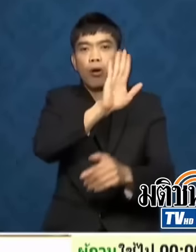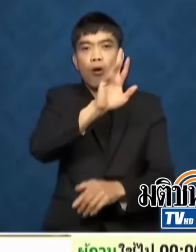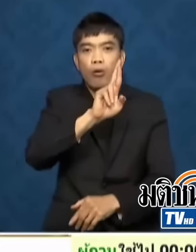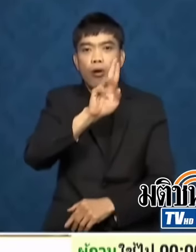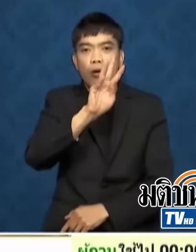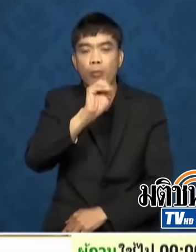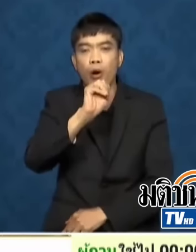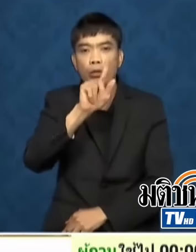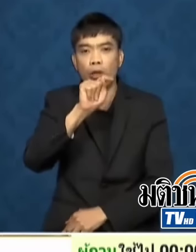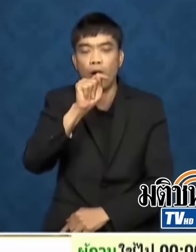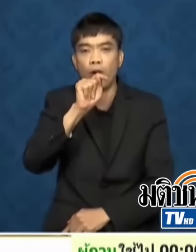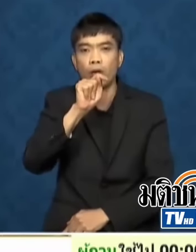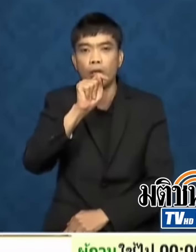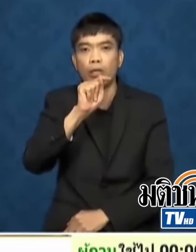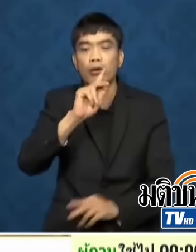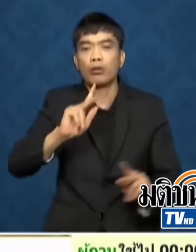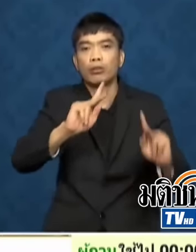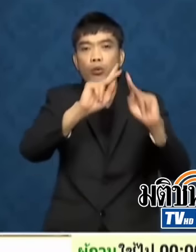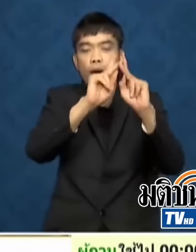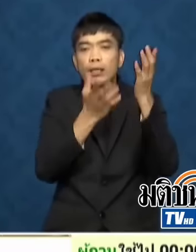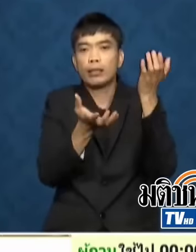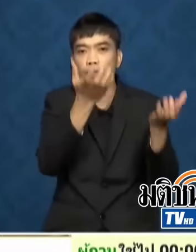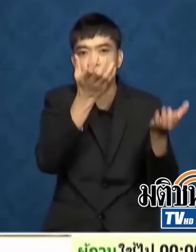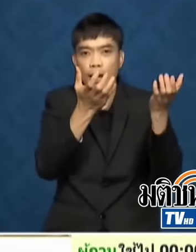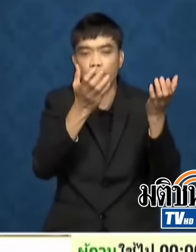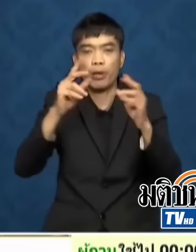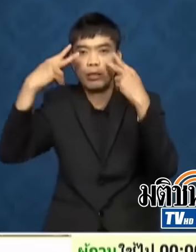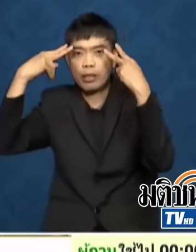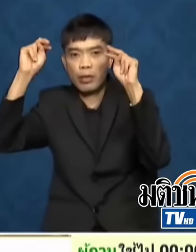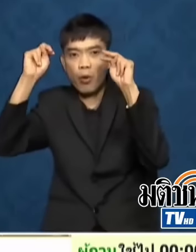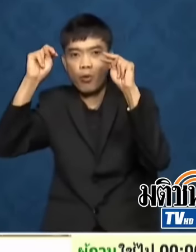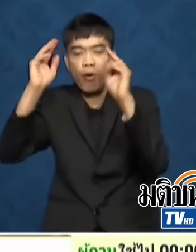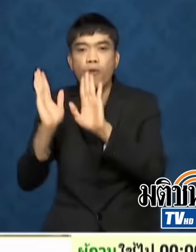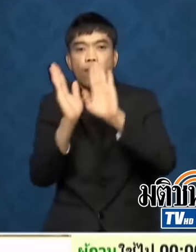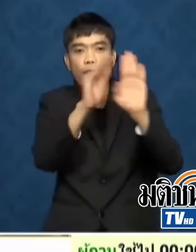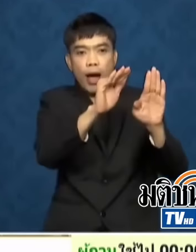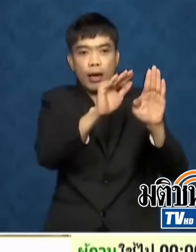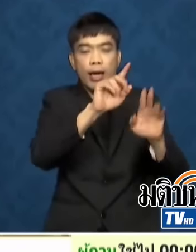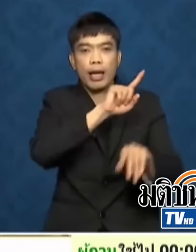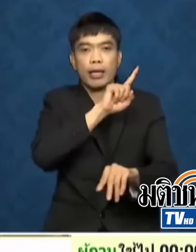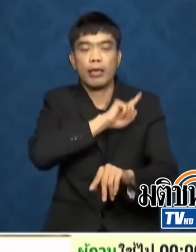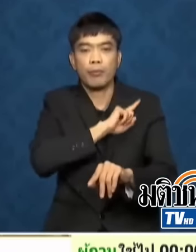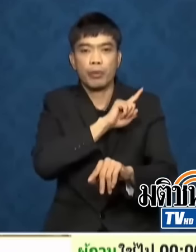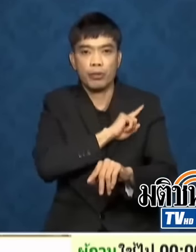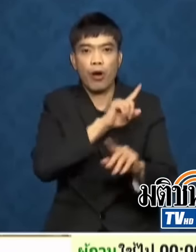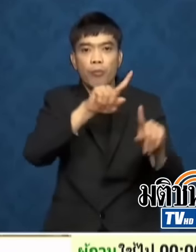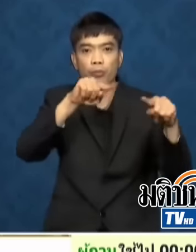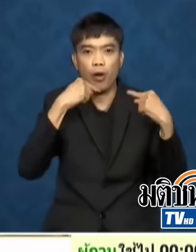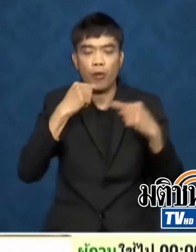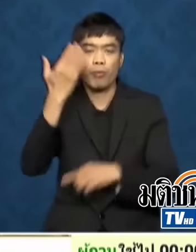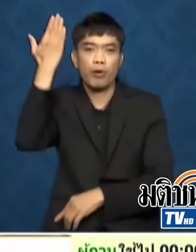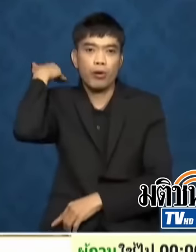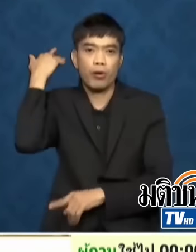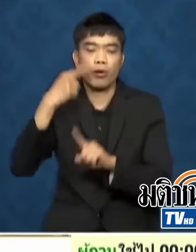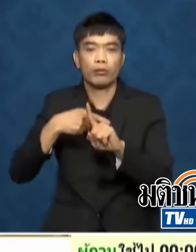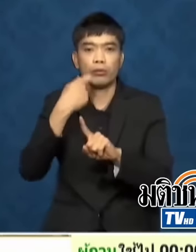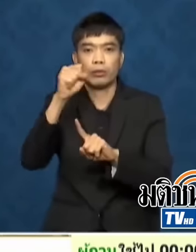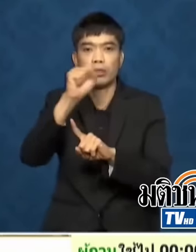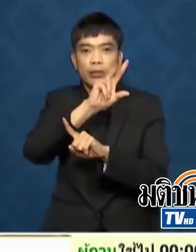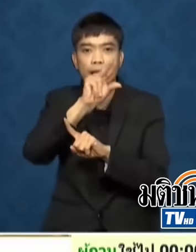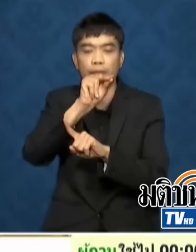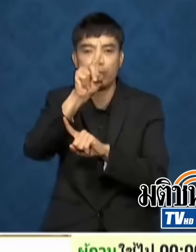ฐมนตรียุติธรรมซึ่งได้รับมอบหมายจากท่านนายกรัฐมนตรีนะครับซึ่งกระทู้นี้นะครับผมได้ตั้งไปตั้งแต่วันที่31ตุลาคม2566